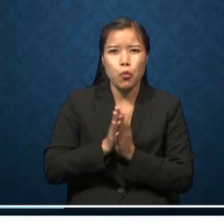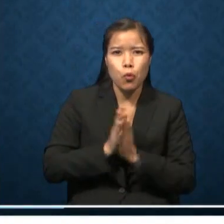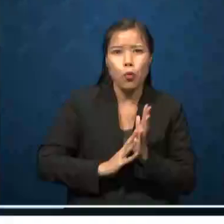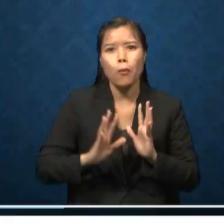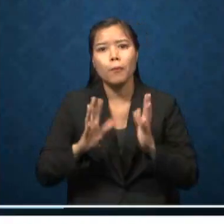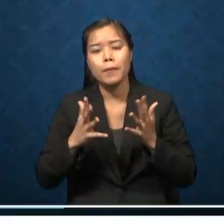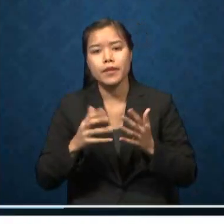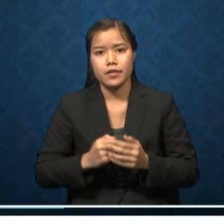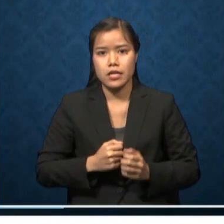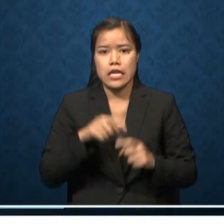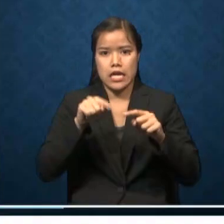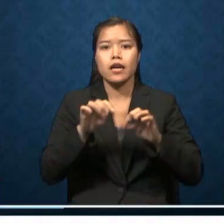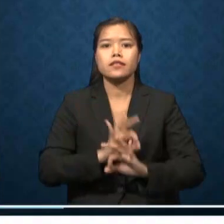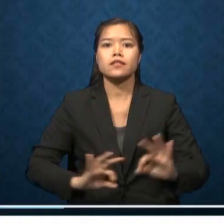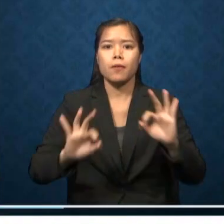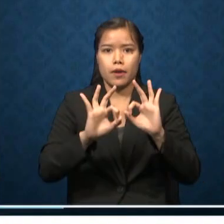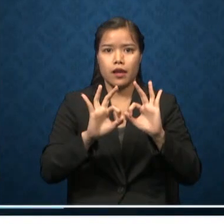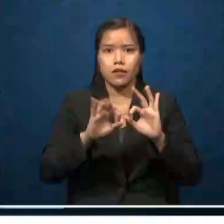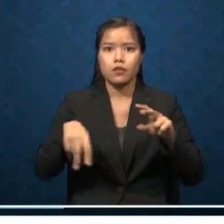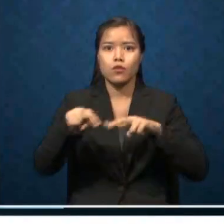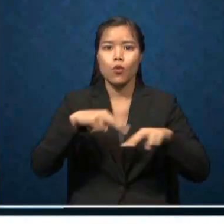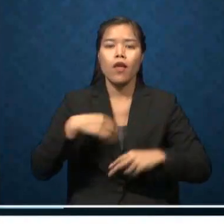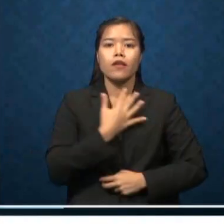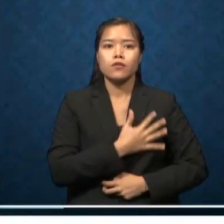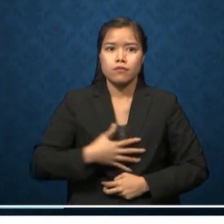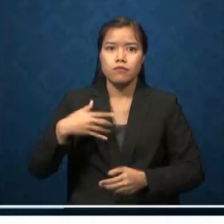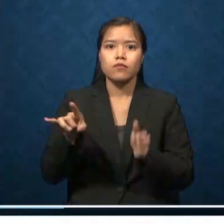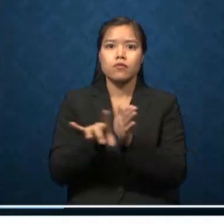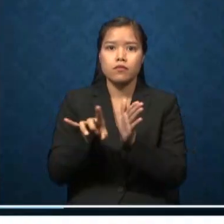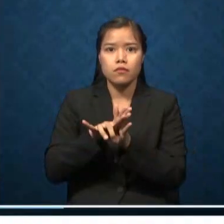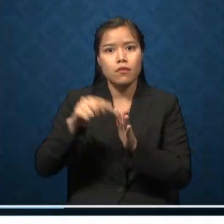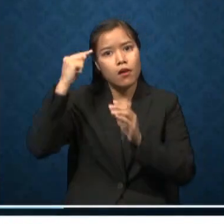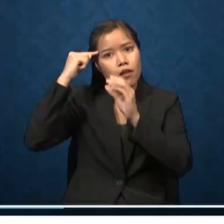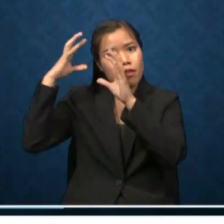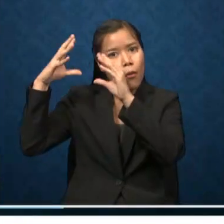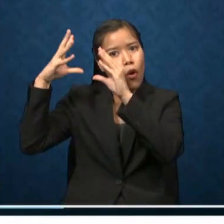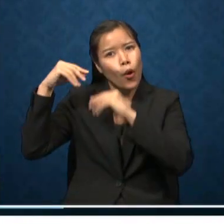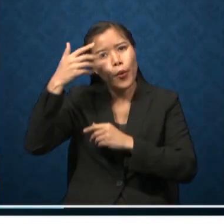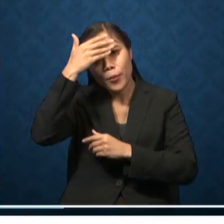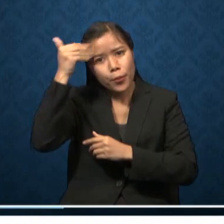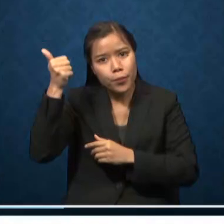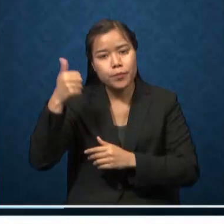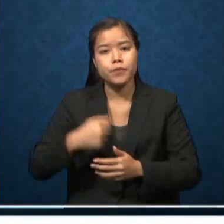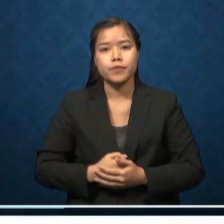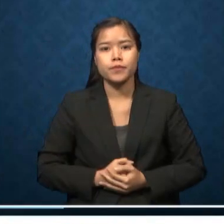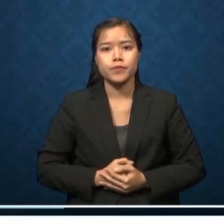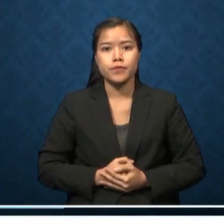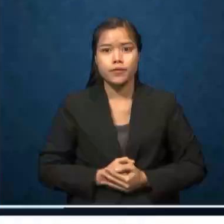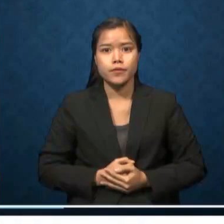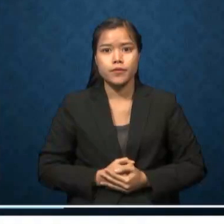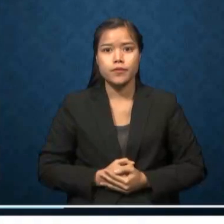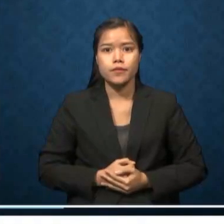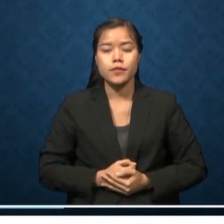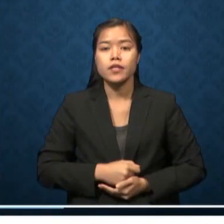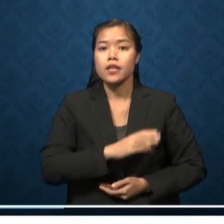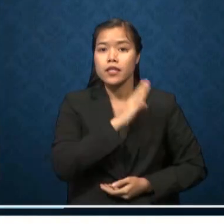เข้าไปในระบบดูแลสุขภาพสุดท้ายก็คือกลุ่มสมองเสื่อมที่จะต้องติดตั้งเเรียกว่า elderly mental Fitnessนะคะนอกจากเรา